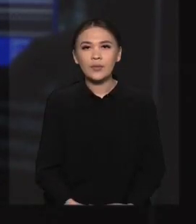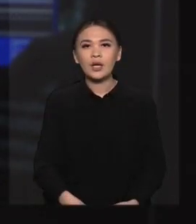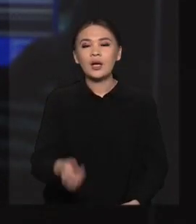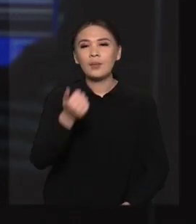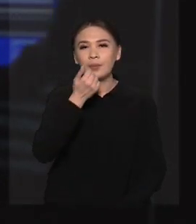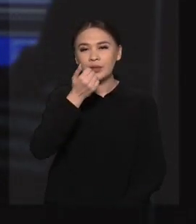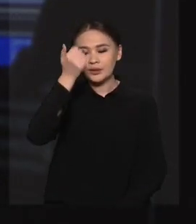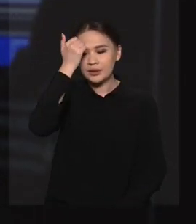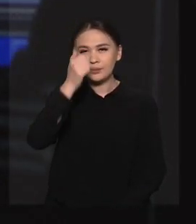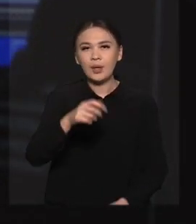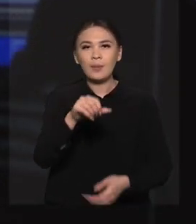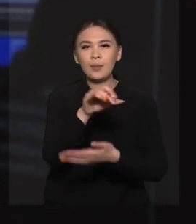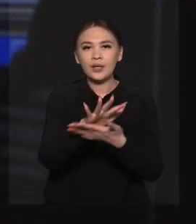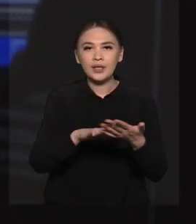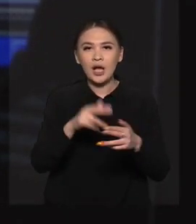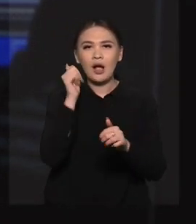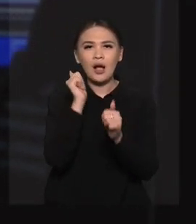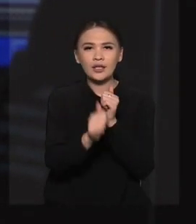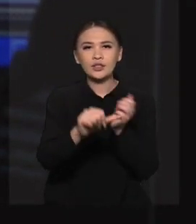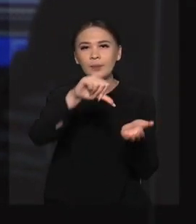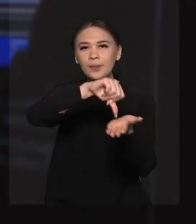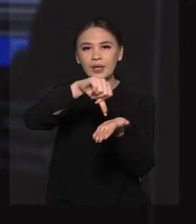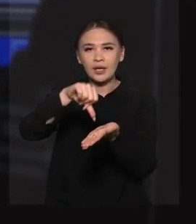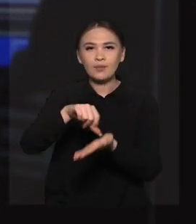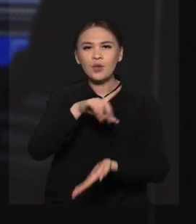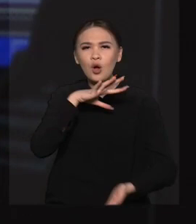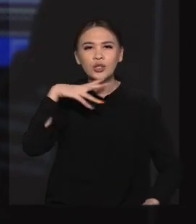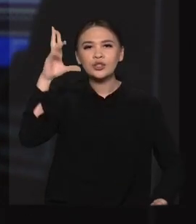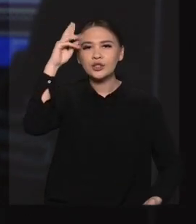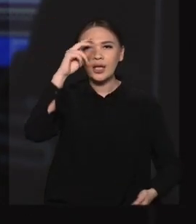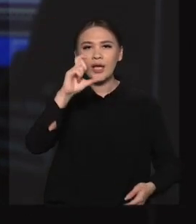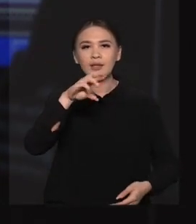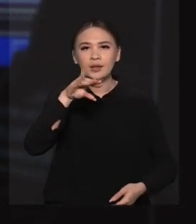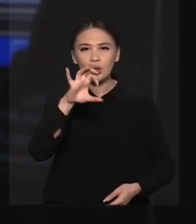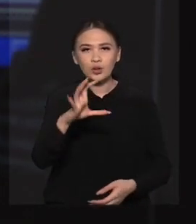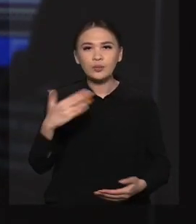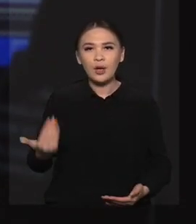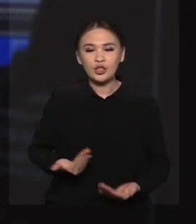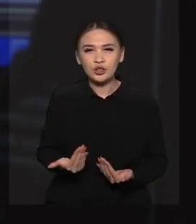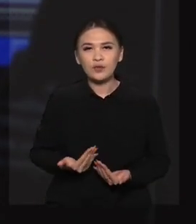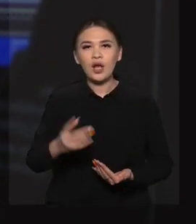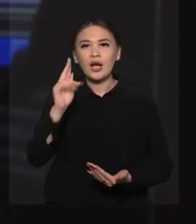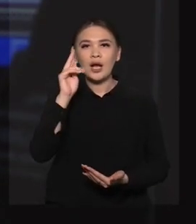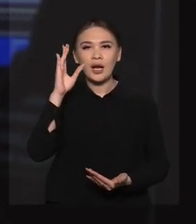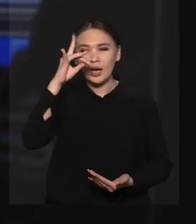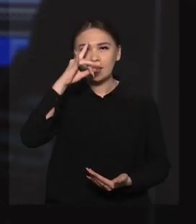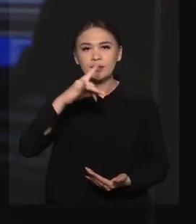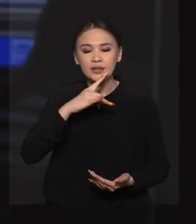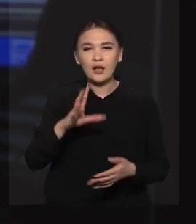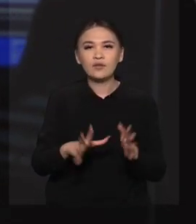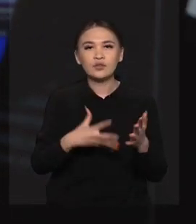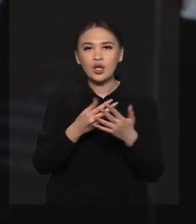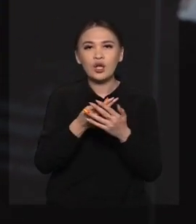Спасибо, коллеги. Мы продолжаем. Каждый из представителей многочисленных этносов, проживающих в Казахстане, вносит свой вклад